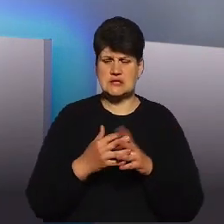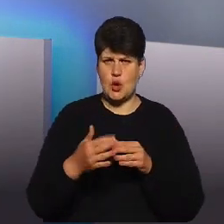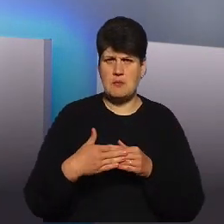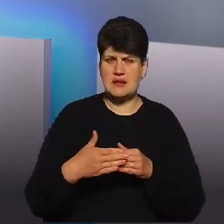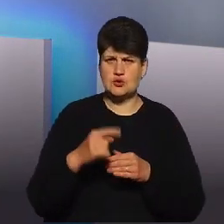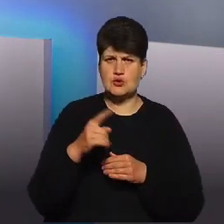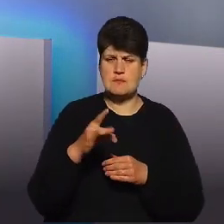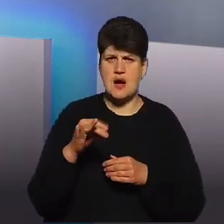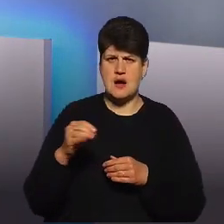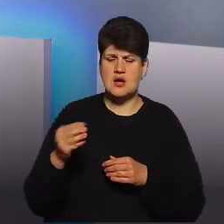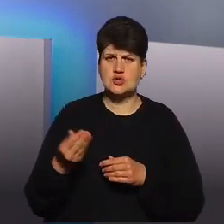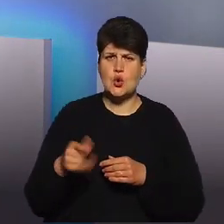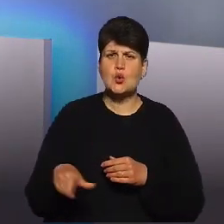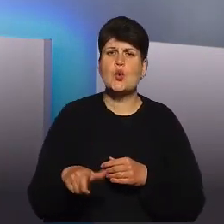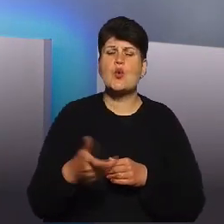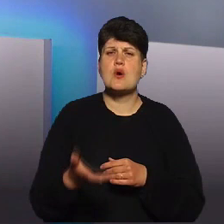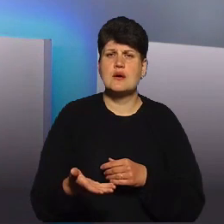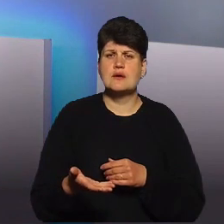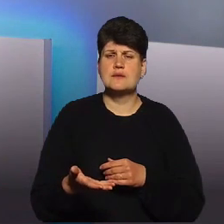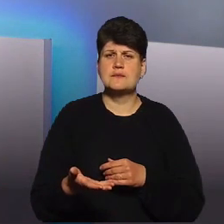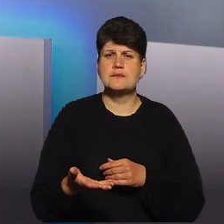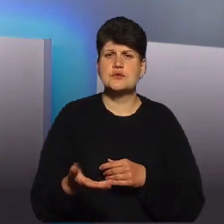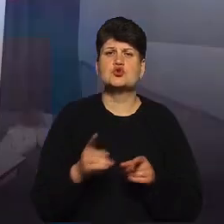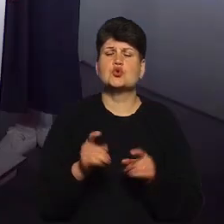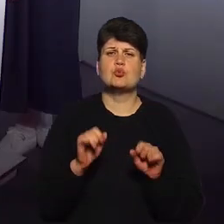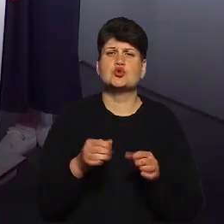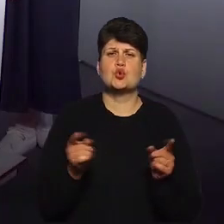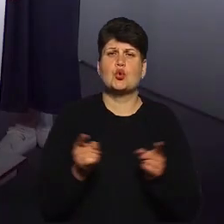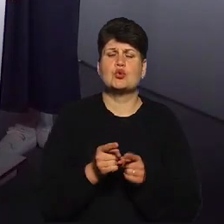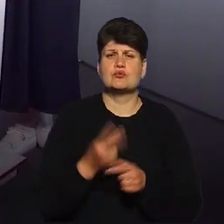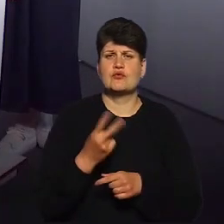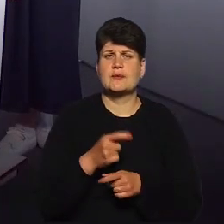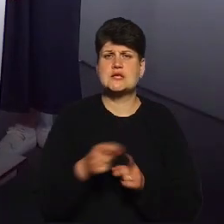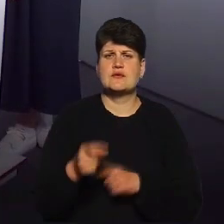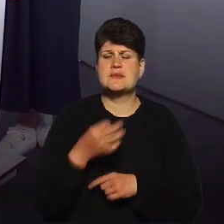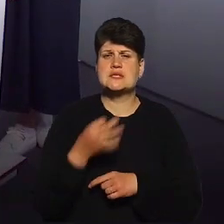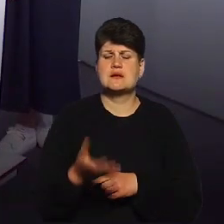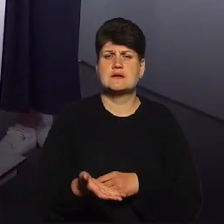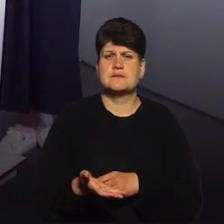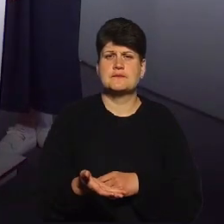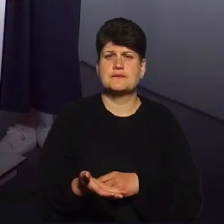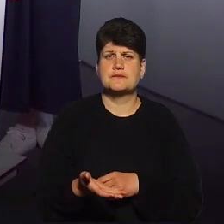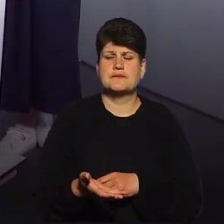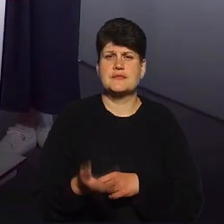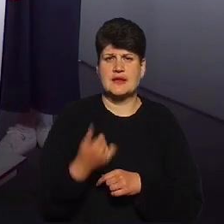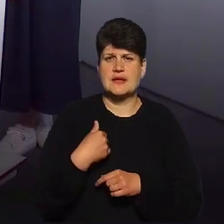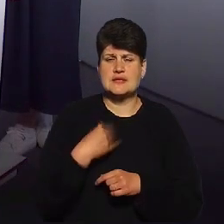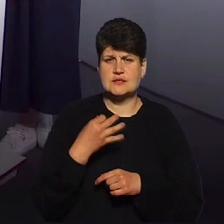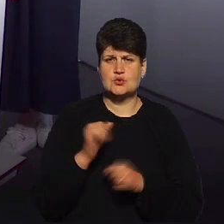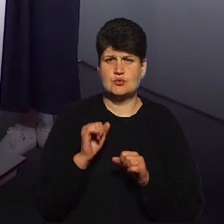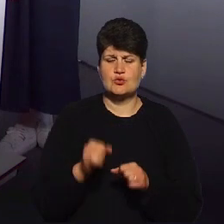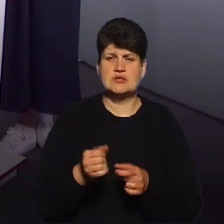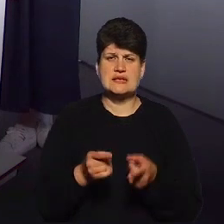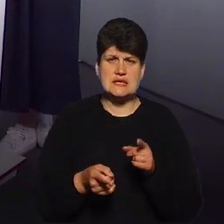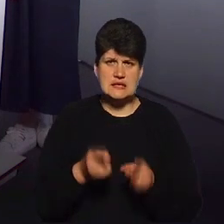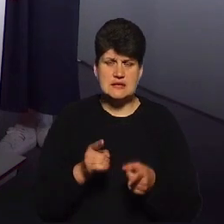дорога, інфраструктура, є, що можете коротко, так, двома словами. Можна я скажу так, бо насправді